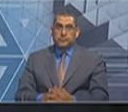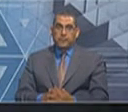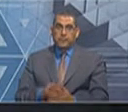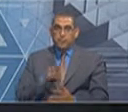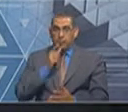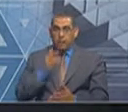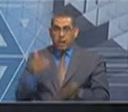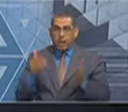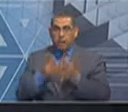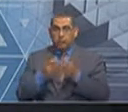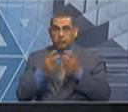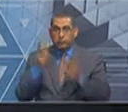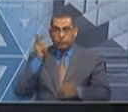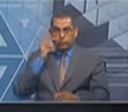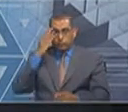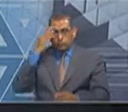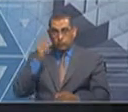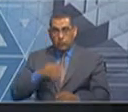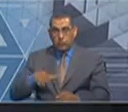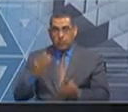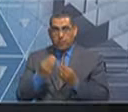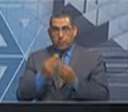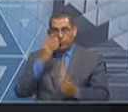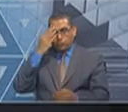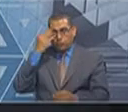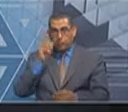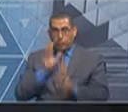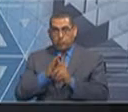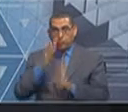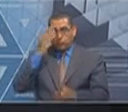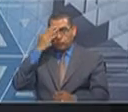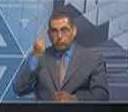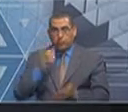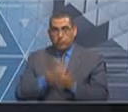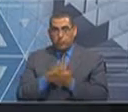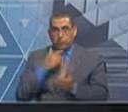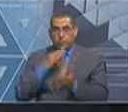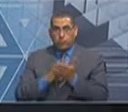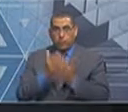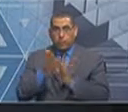إذن مشاهدينا انتهت نشرتنا، نشكركم على طيب المتابعة، كما نشكر